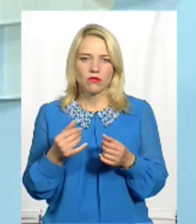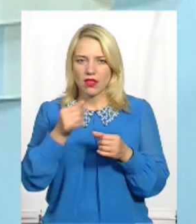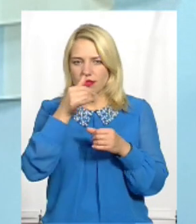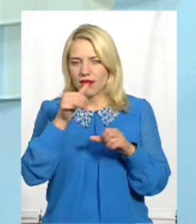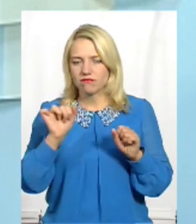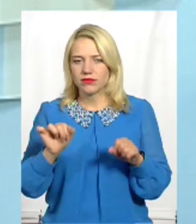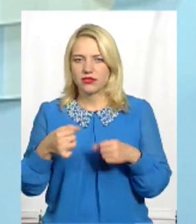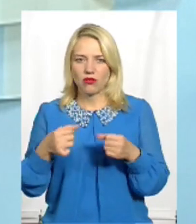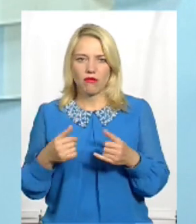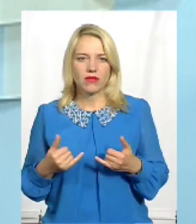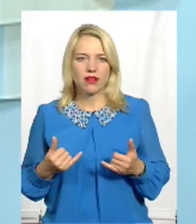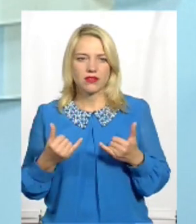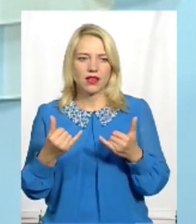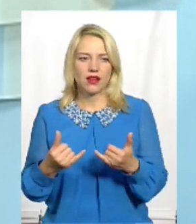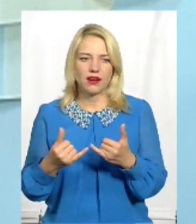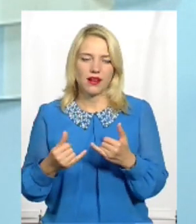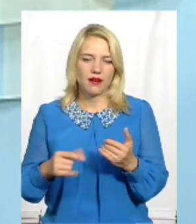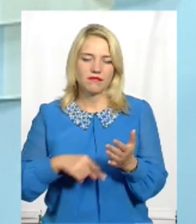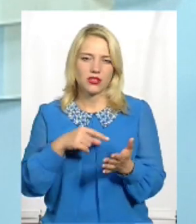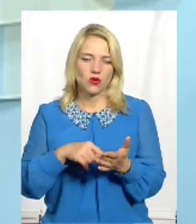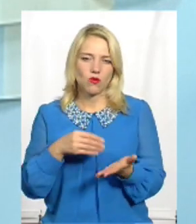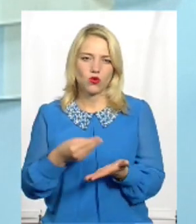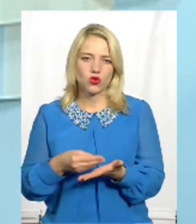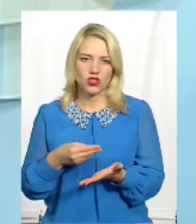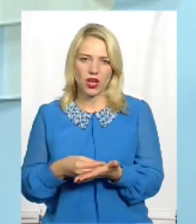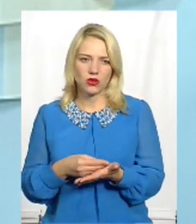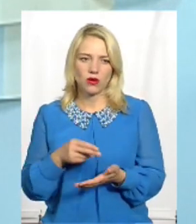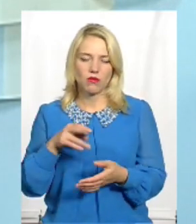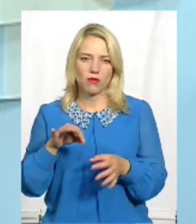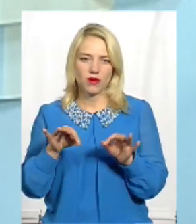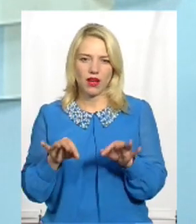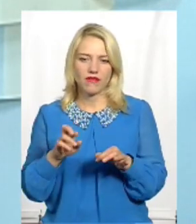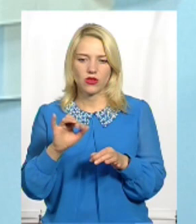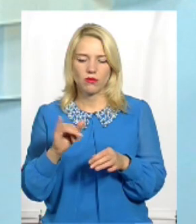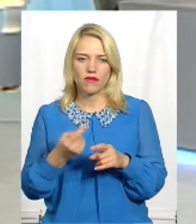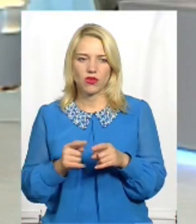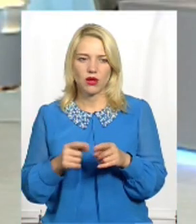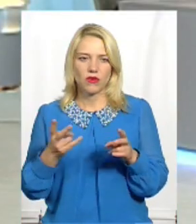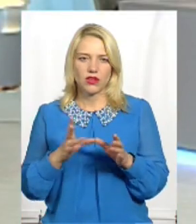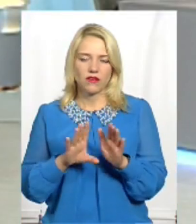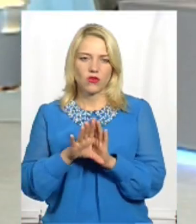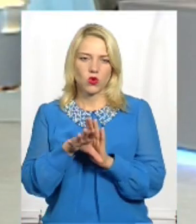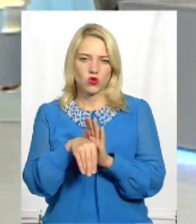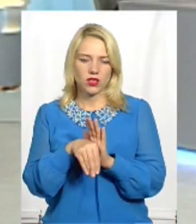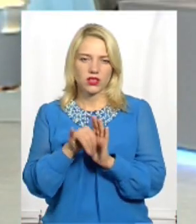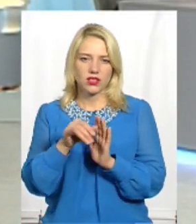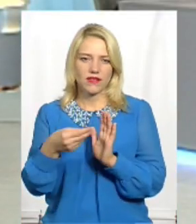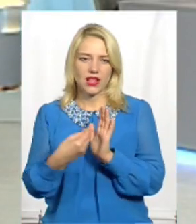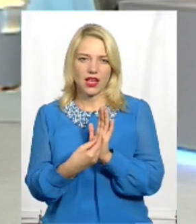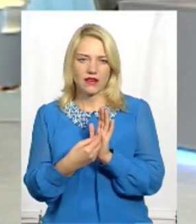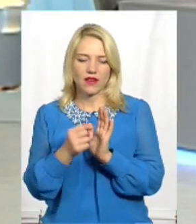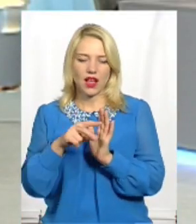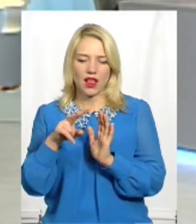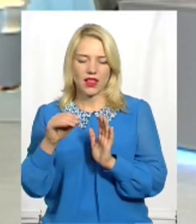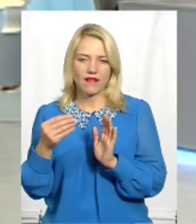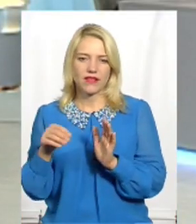непідйомна для міського бюджету. По-правильному вона би мала включатися в тариф, ну, але